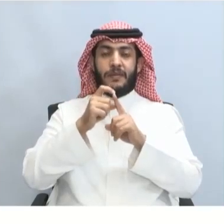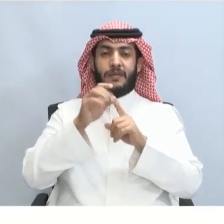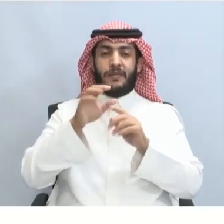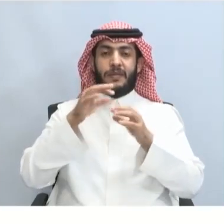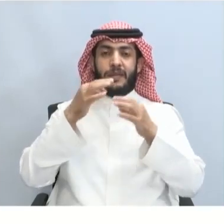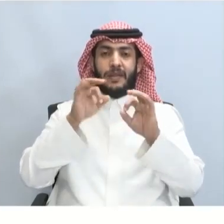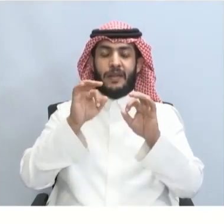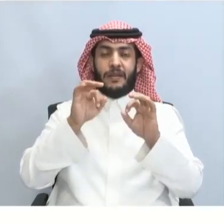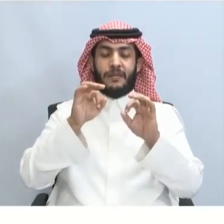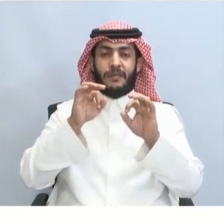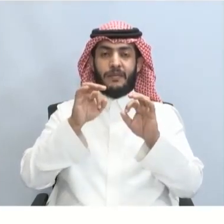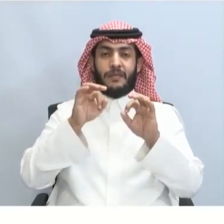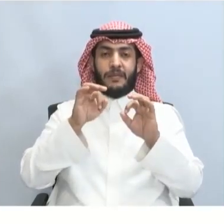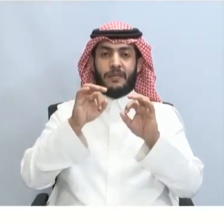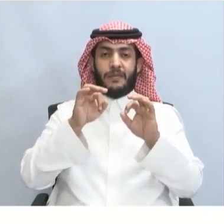كل